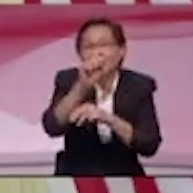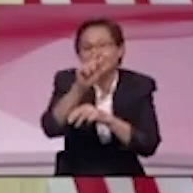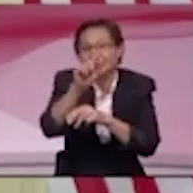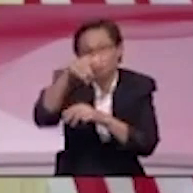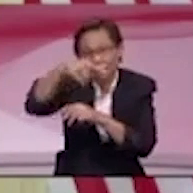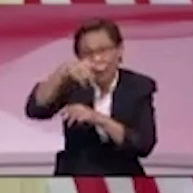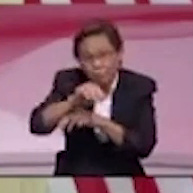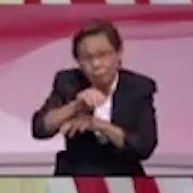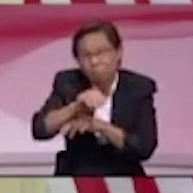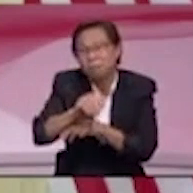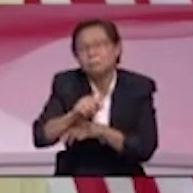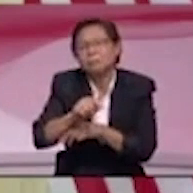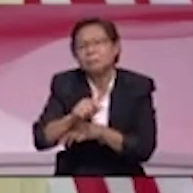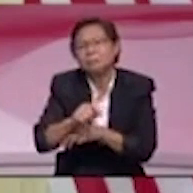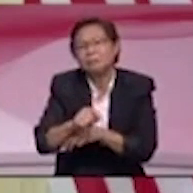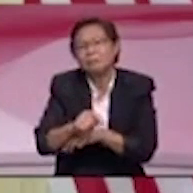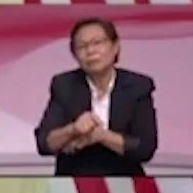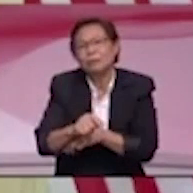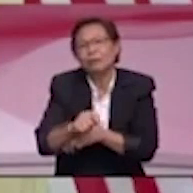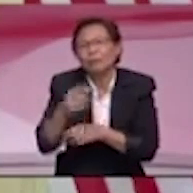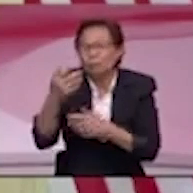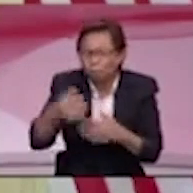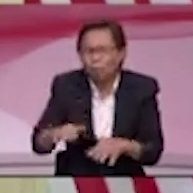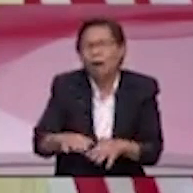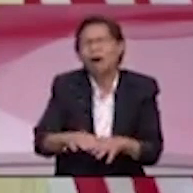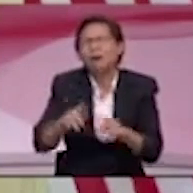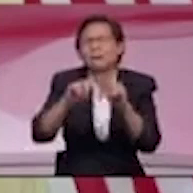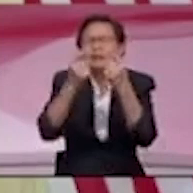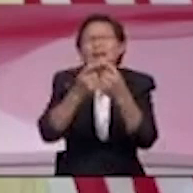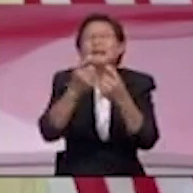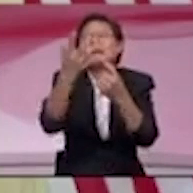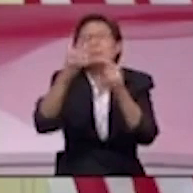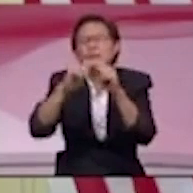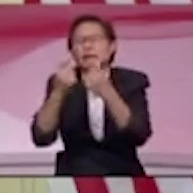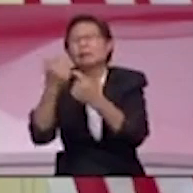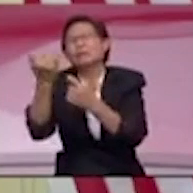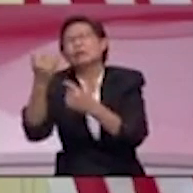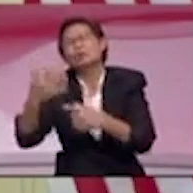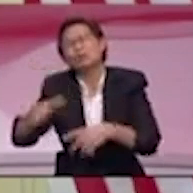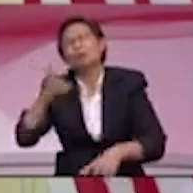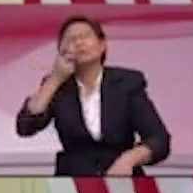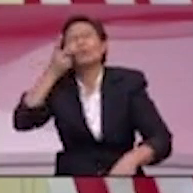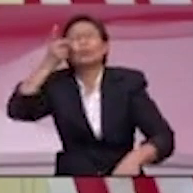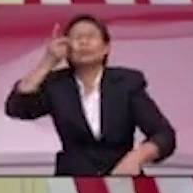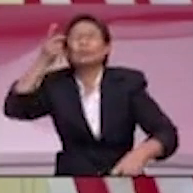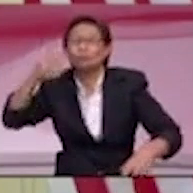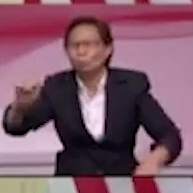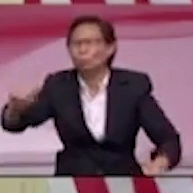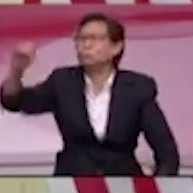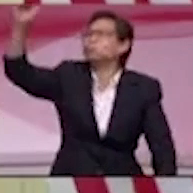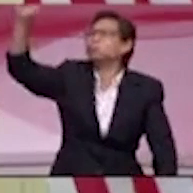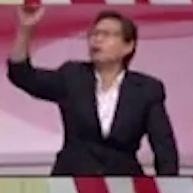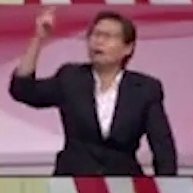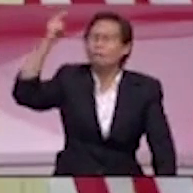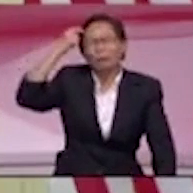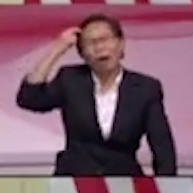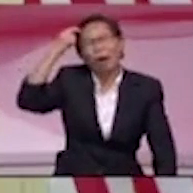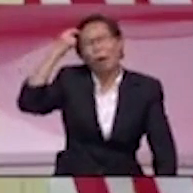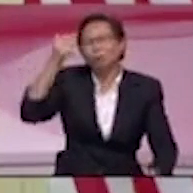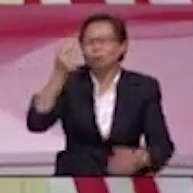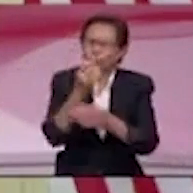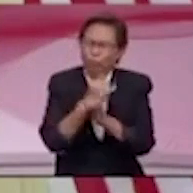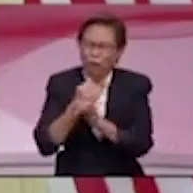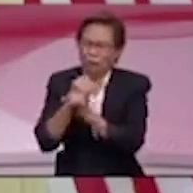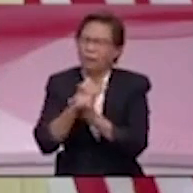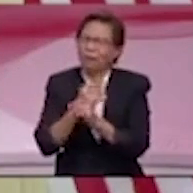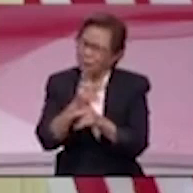ni kita anggap sebagai orang yang dah dewasa ya, dan tahu menjaga kepentingan diri mereka sendiri.